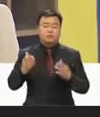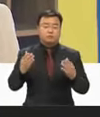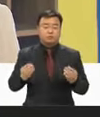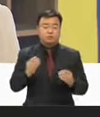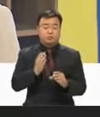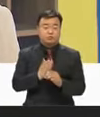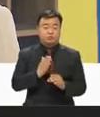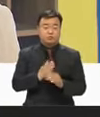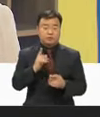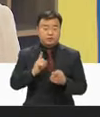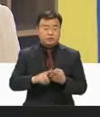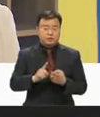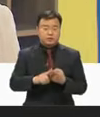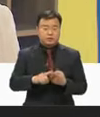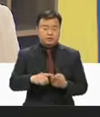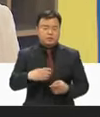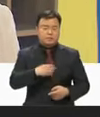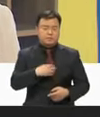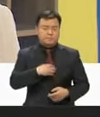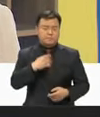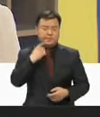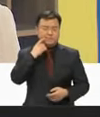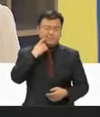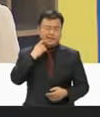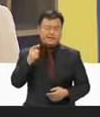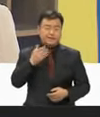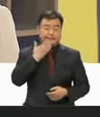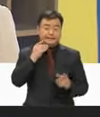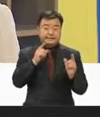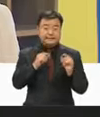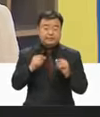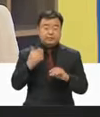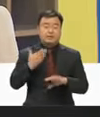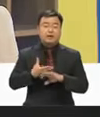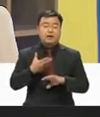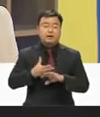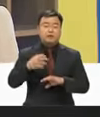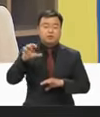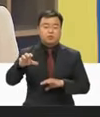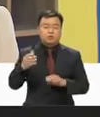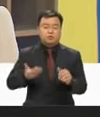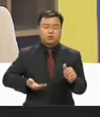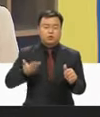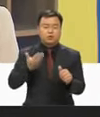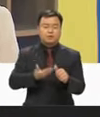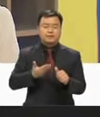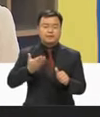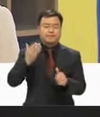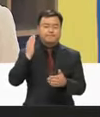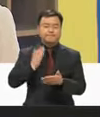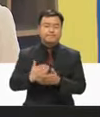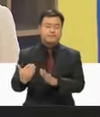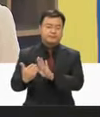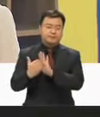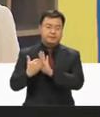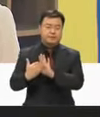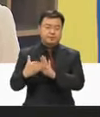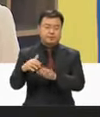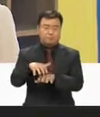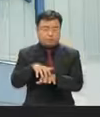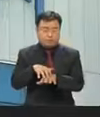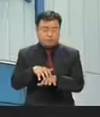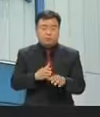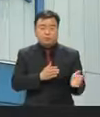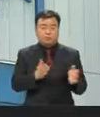그 위해한 그 식재료는 다른 곳으로 이렇게 다시 공급이 되지 않도록 미리 차단하는 시스템이 구축돼